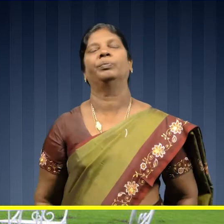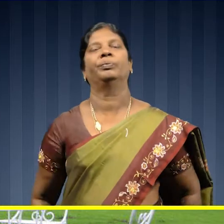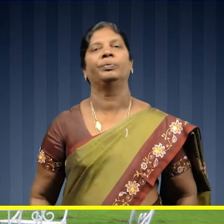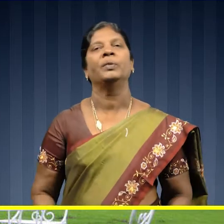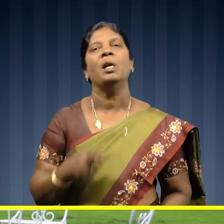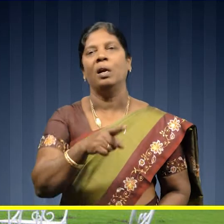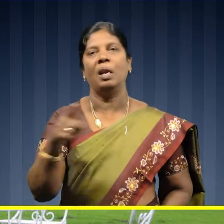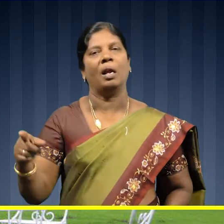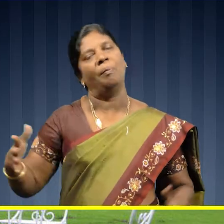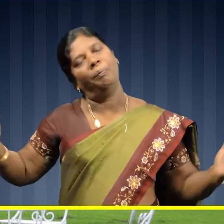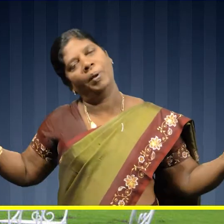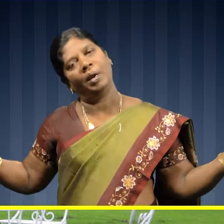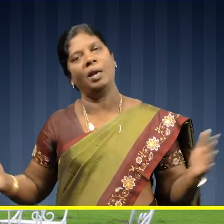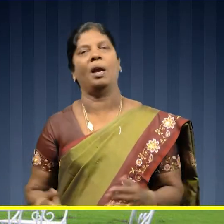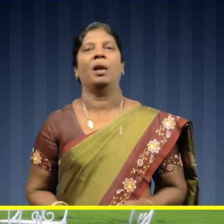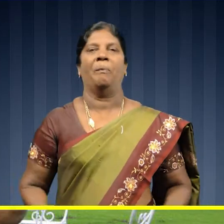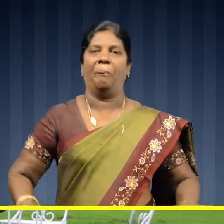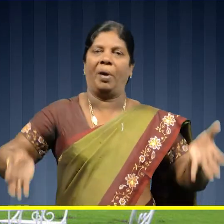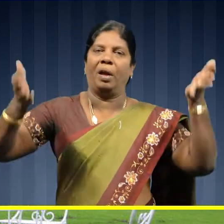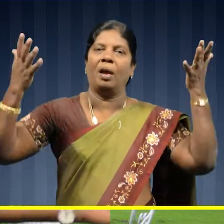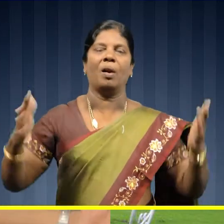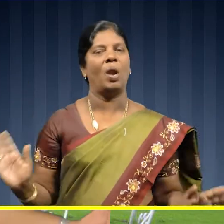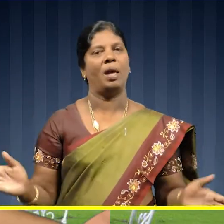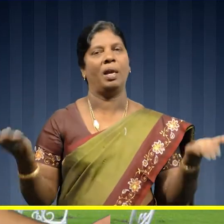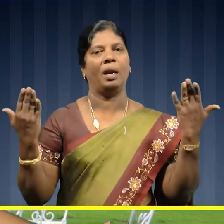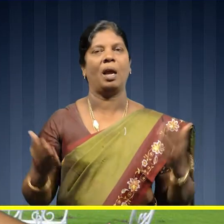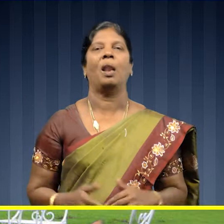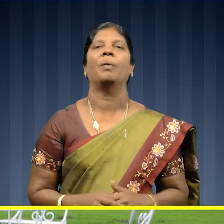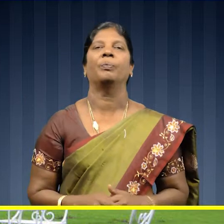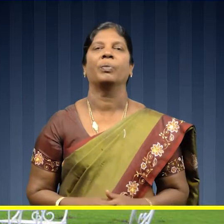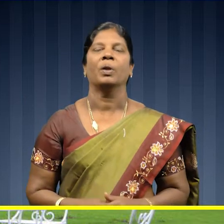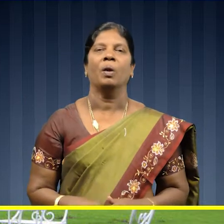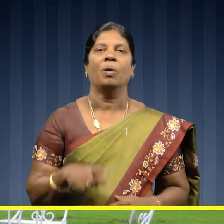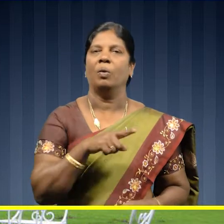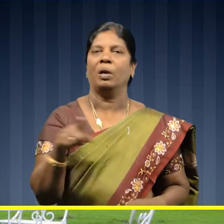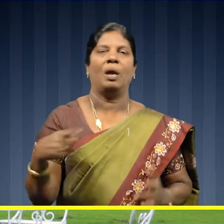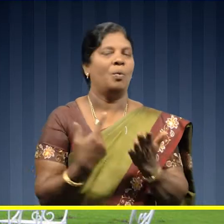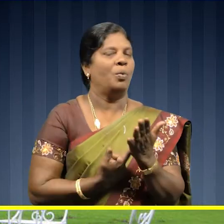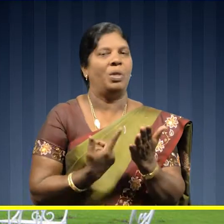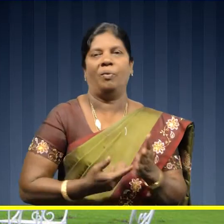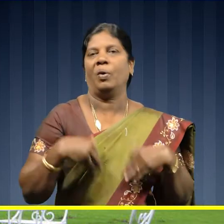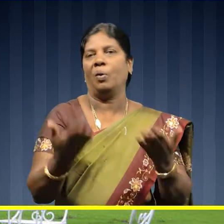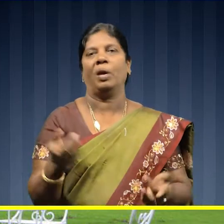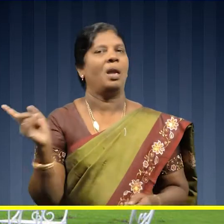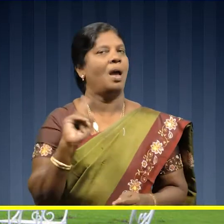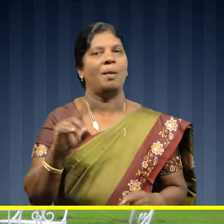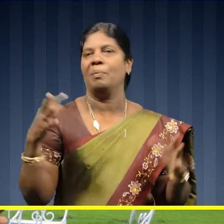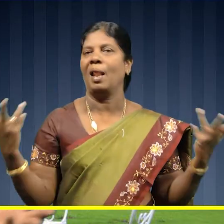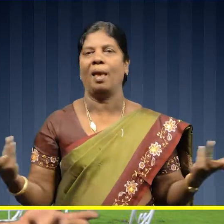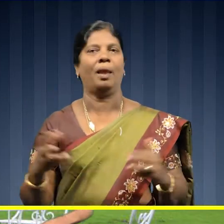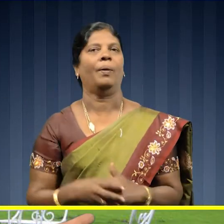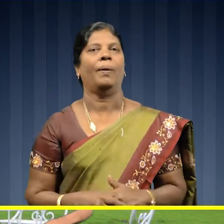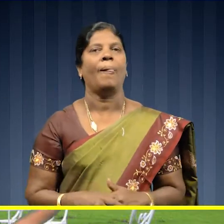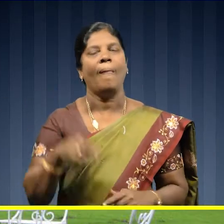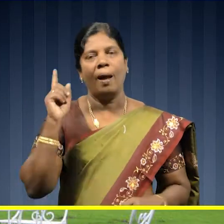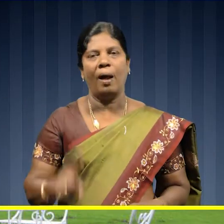உங்களை வழிநடத்தும். நீங்கள் எவ்வளோ பெரிய செல்வாக்குடைய மனிதராய் இருந்தாலும் இங்கே உங்களுக்கு உதவி